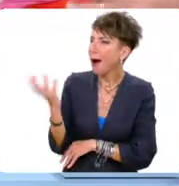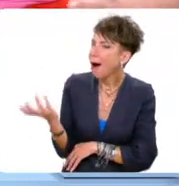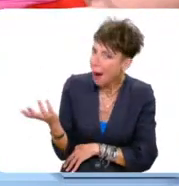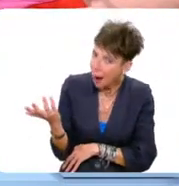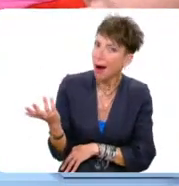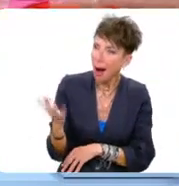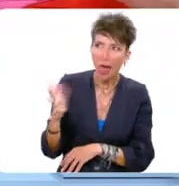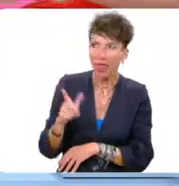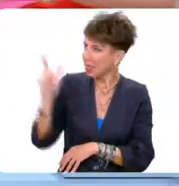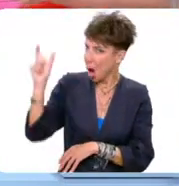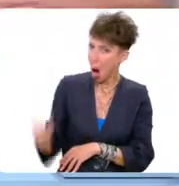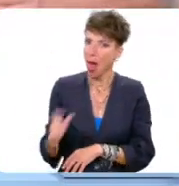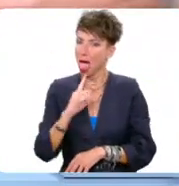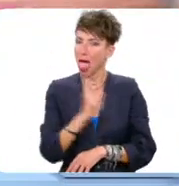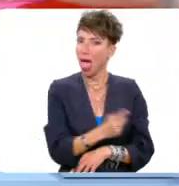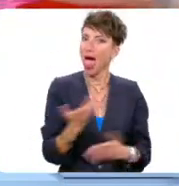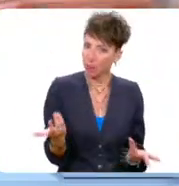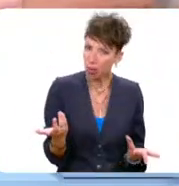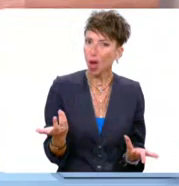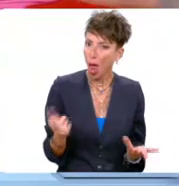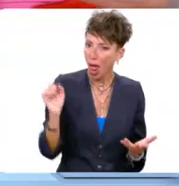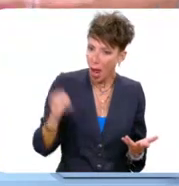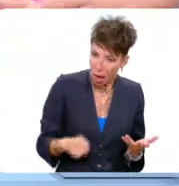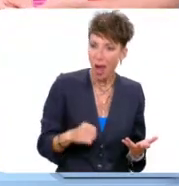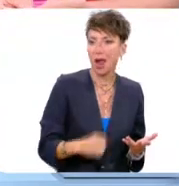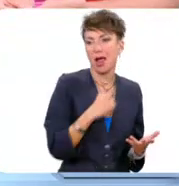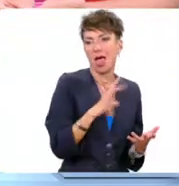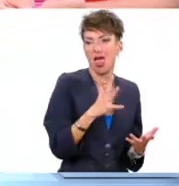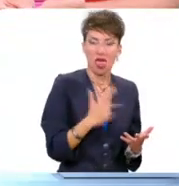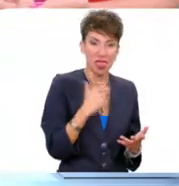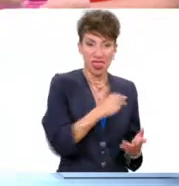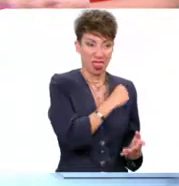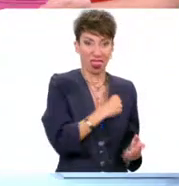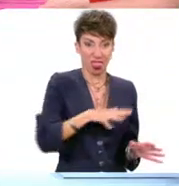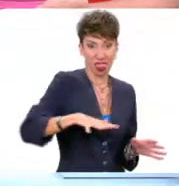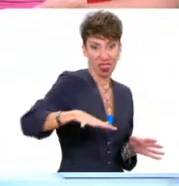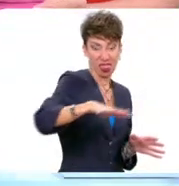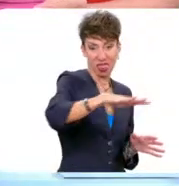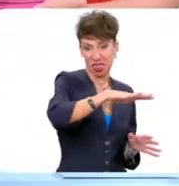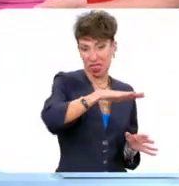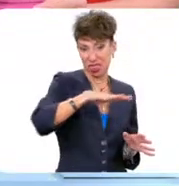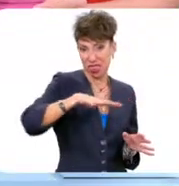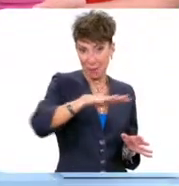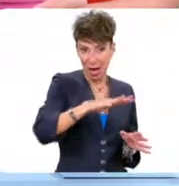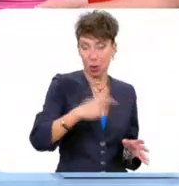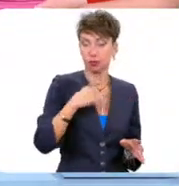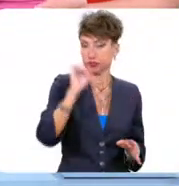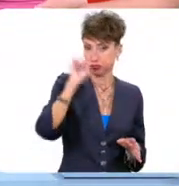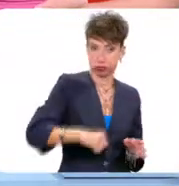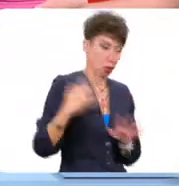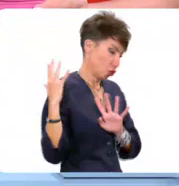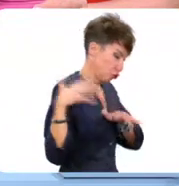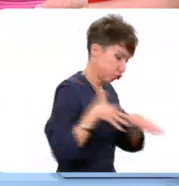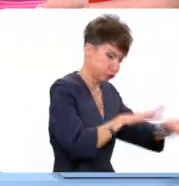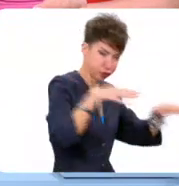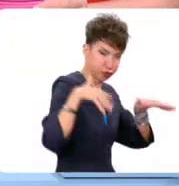εντολή να πέσει το ανάχωμα μαζί με το δήμαρχο της περιοχής ο οποίος το είχε ζητήσει βεβαίως μου ακολουθήσατε